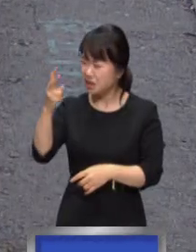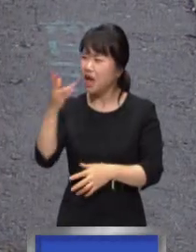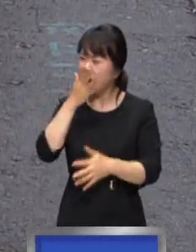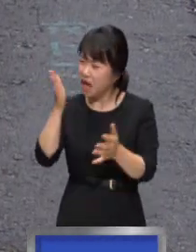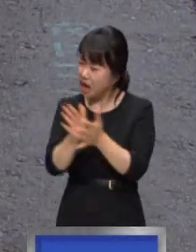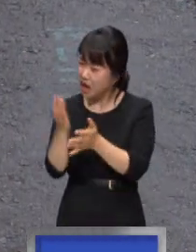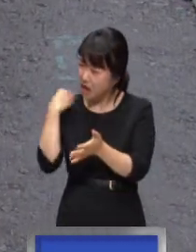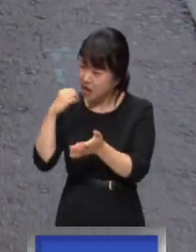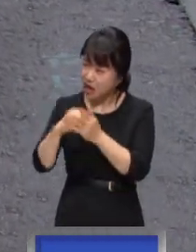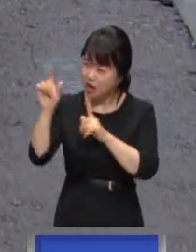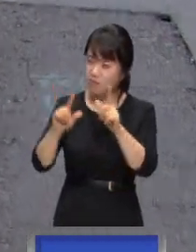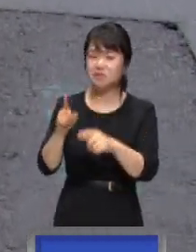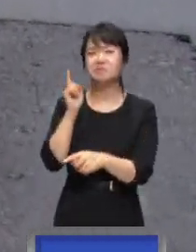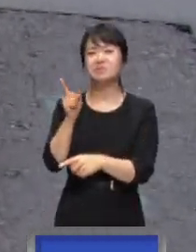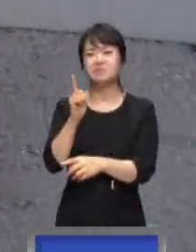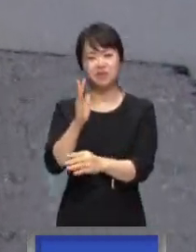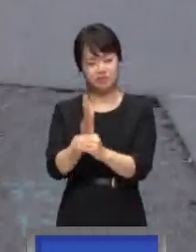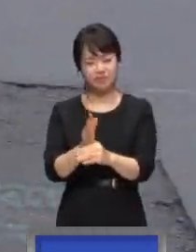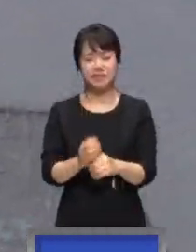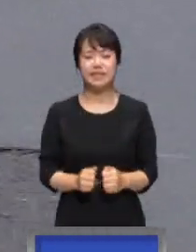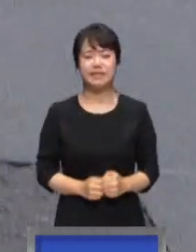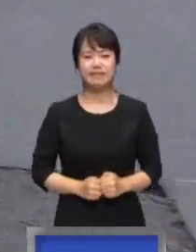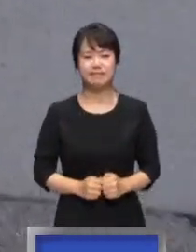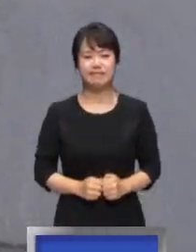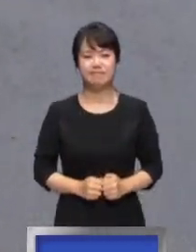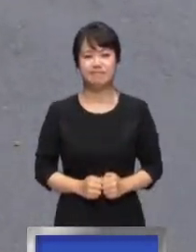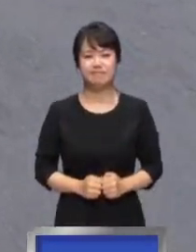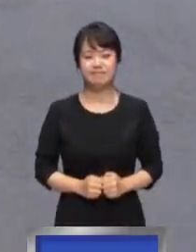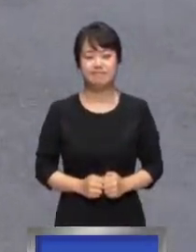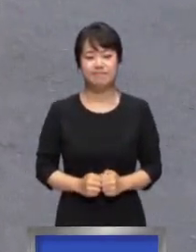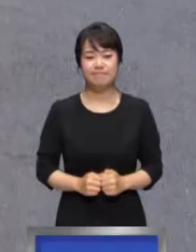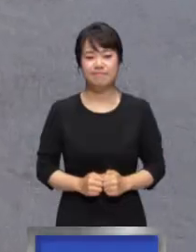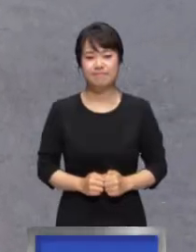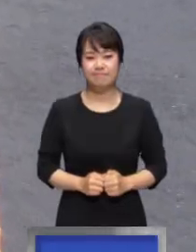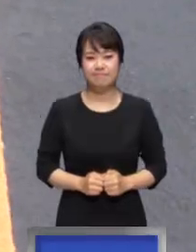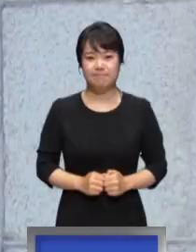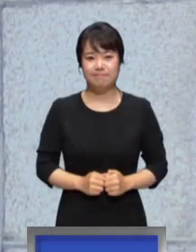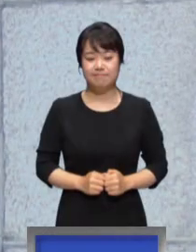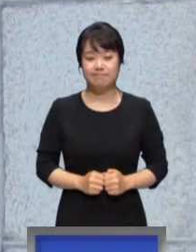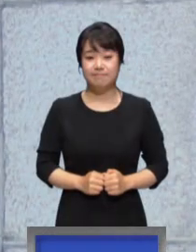동참한다는 지적이 나오는 이유입니다. BTV 뉴스 이재원입니다.